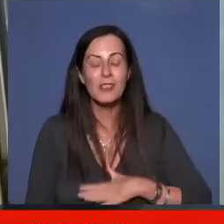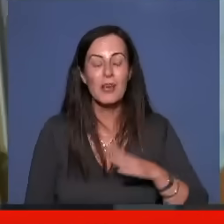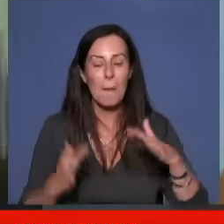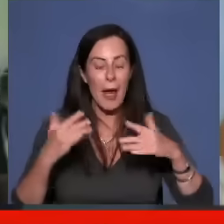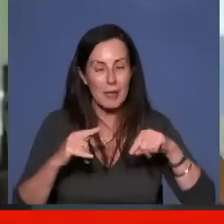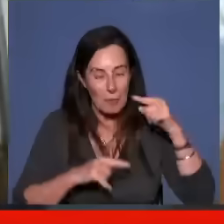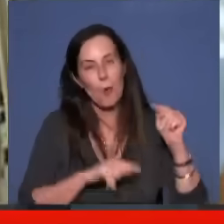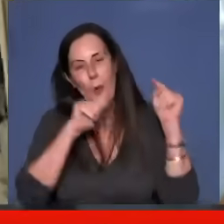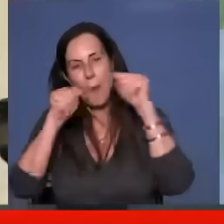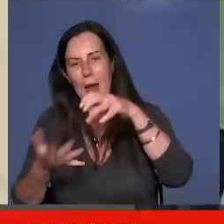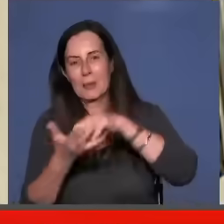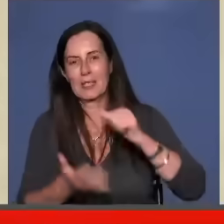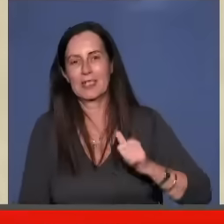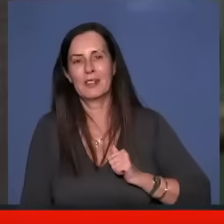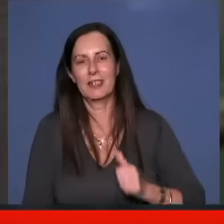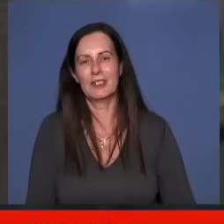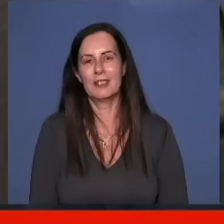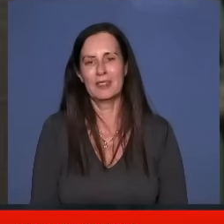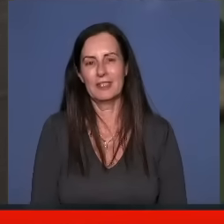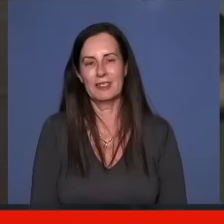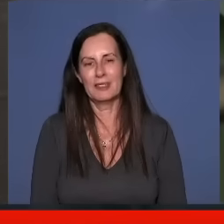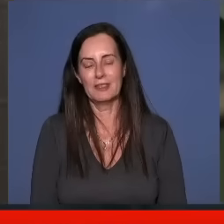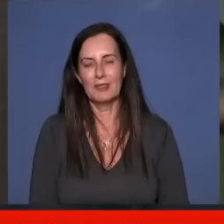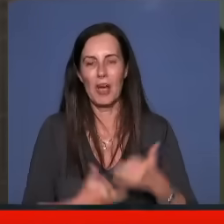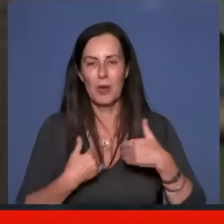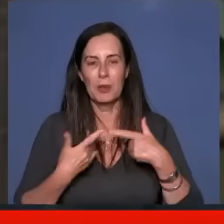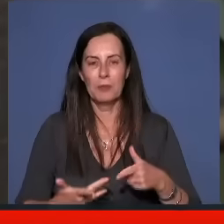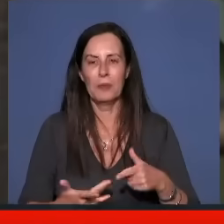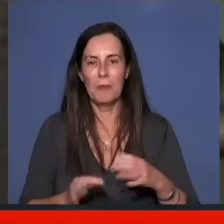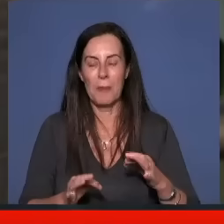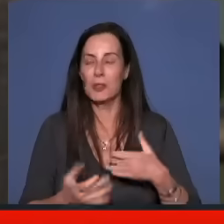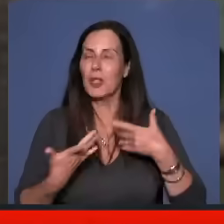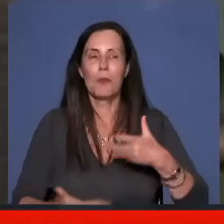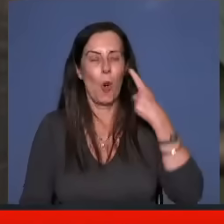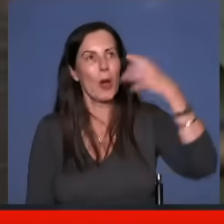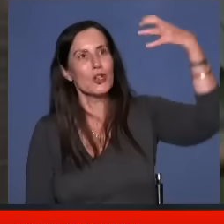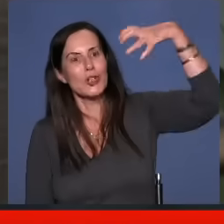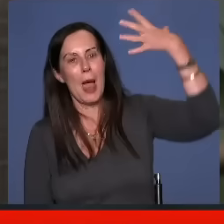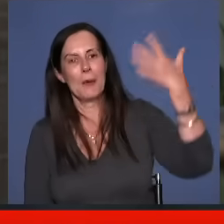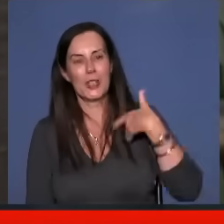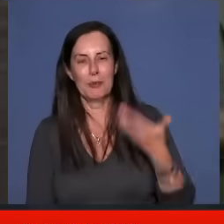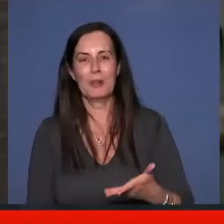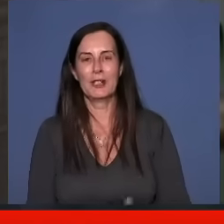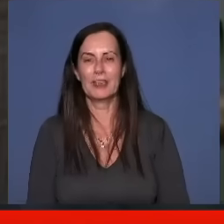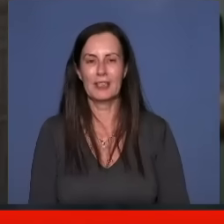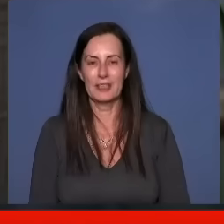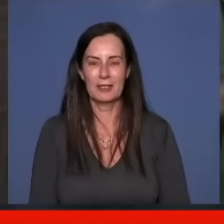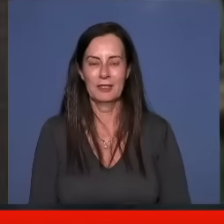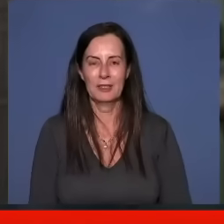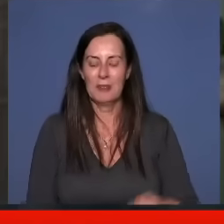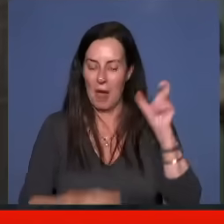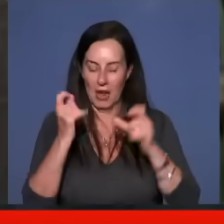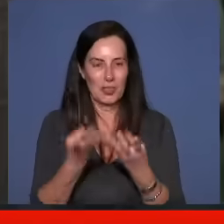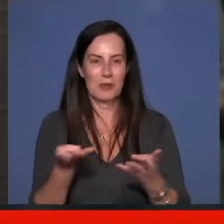הבא יהיה כבר בטייסת. היום אני כאן, אני מתחת לאור השמש.